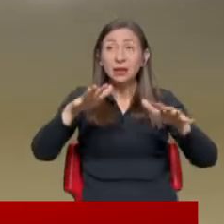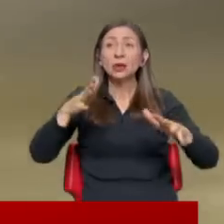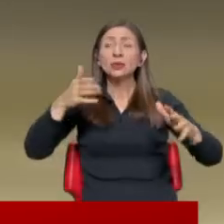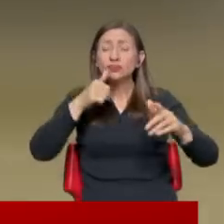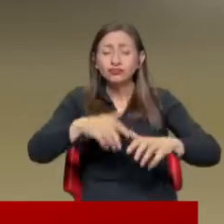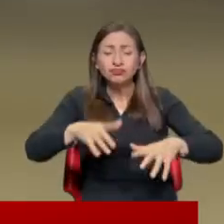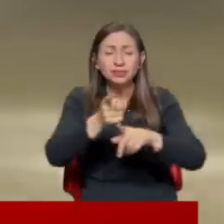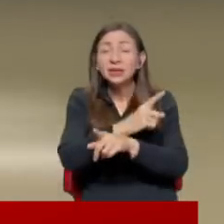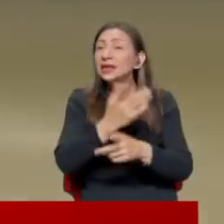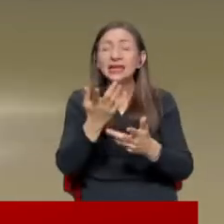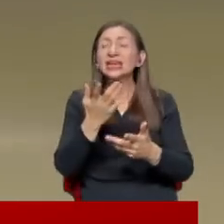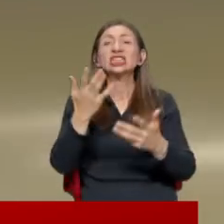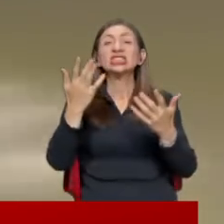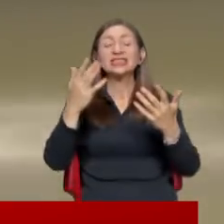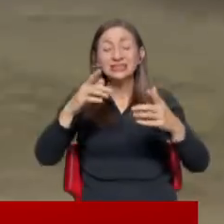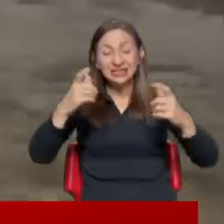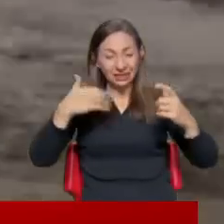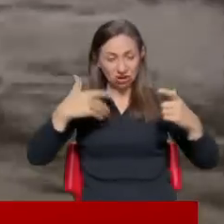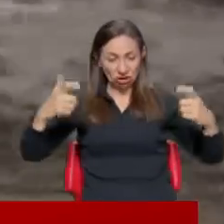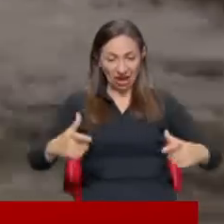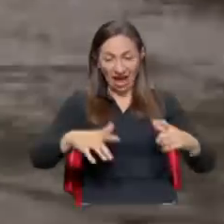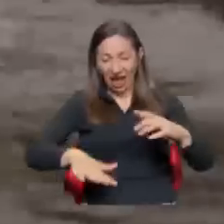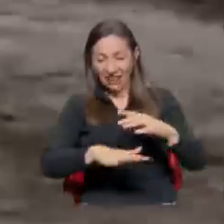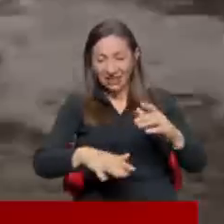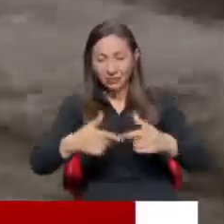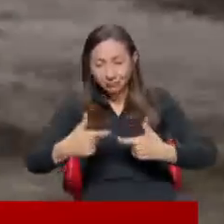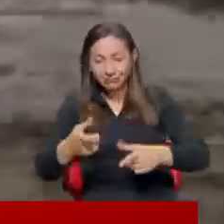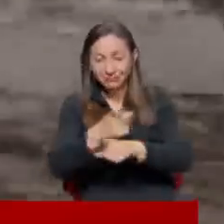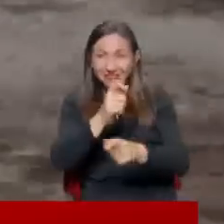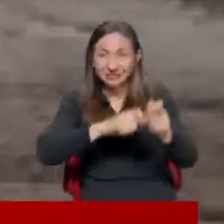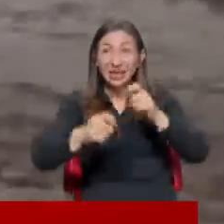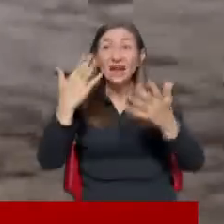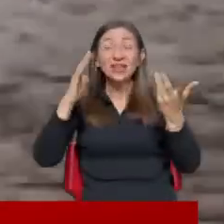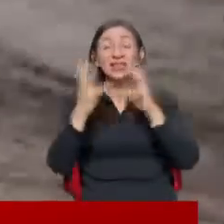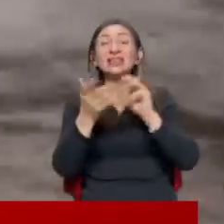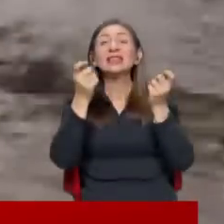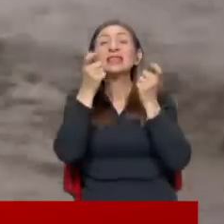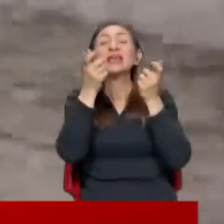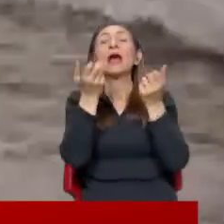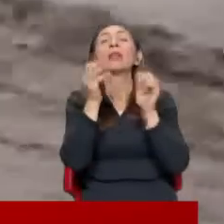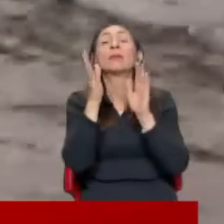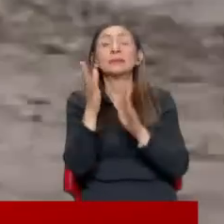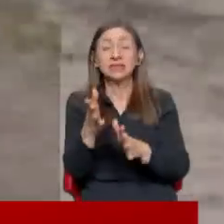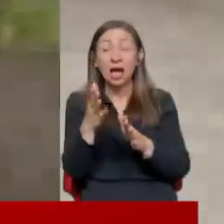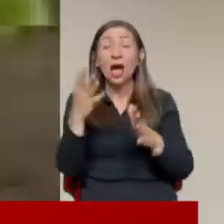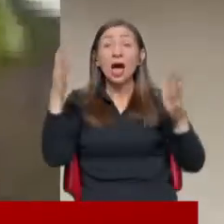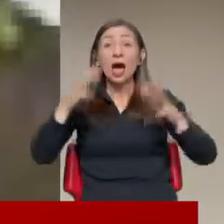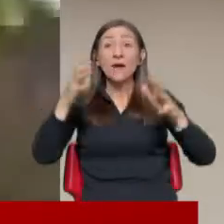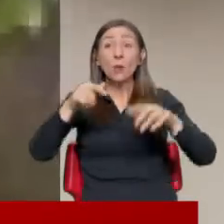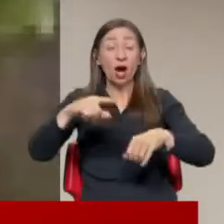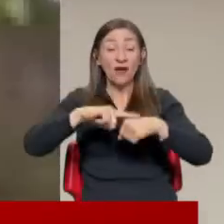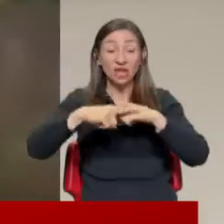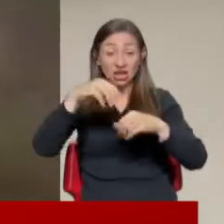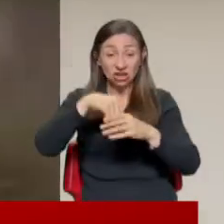baskınların sebebi ise şehirlerin altyapıları yenilenirken iklim değişikliğinin dikkate alınmaması. Meteoroloji bu